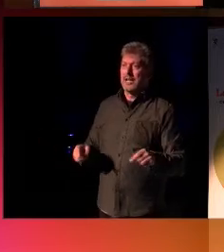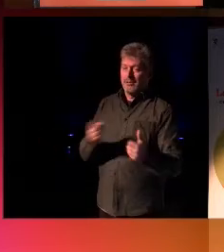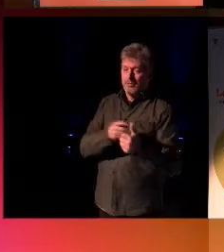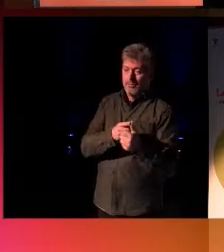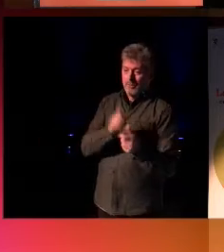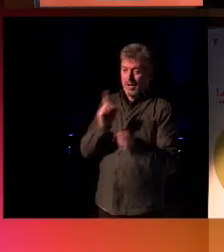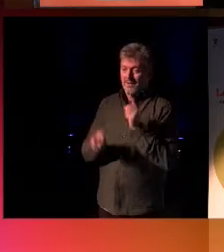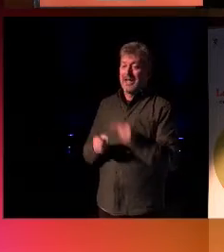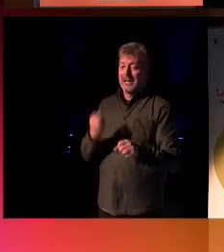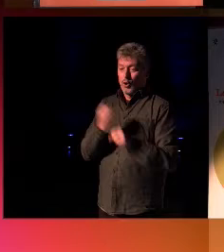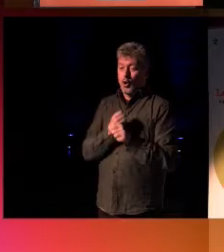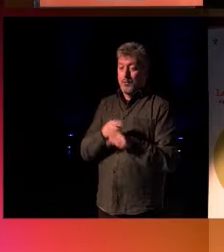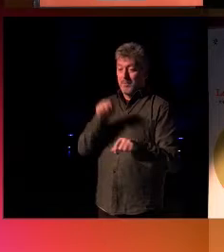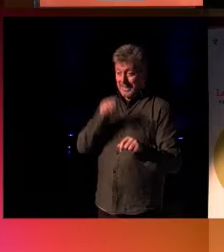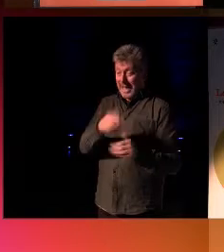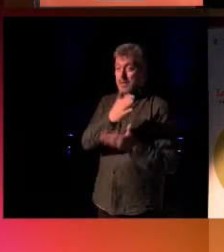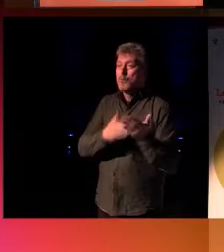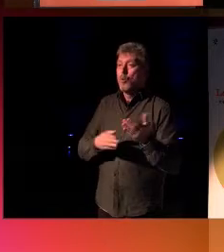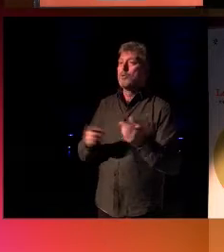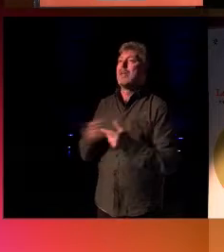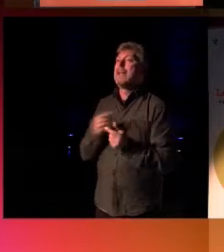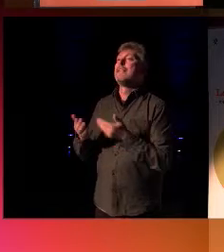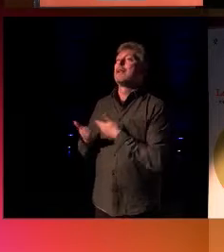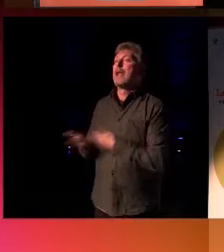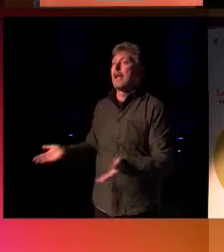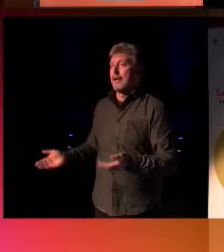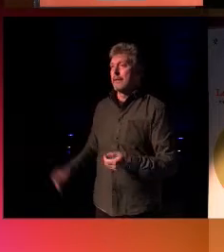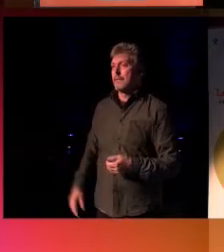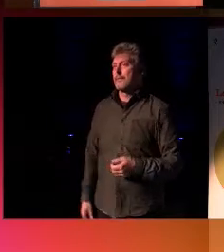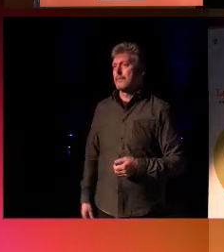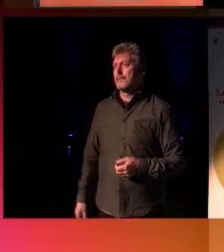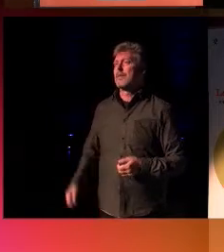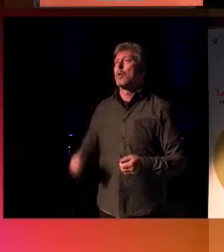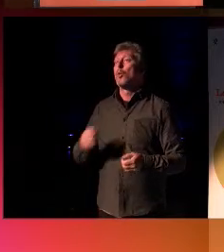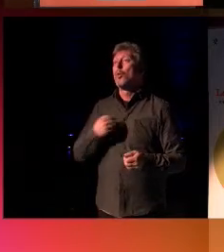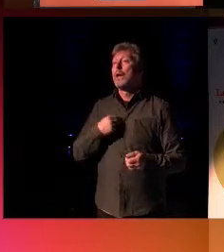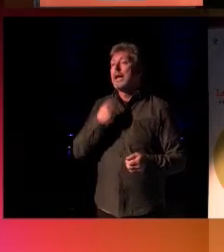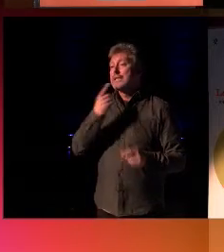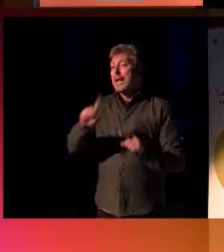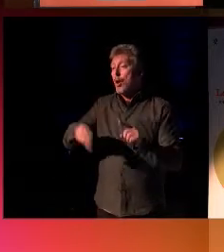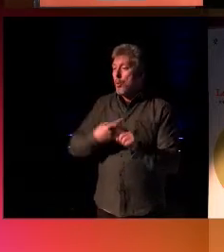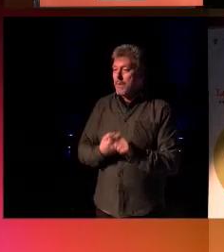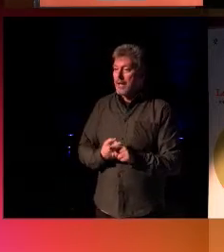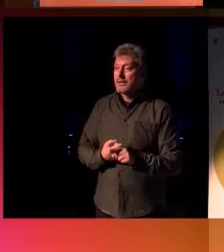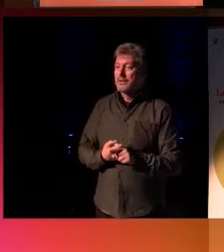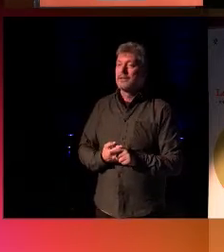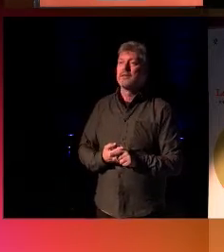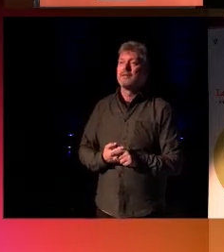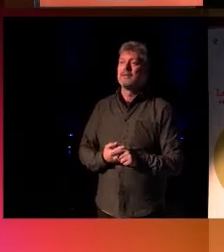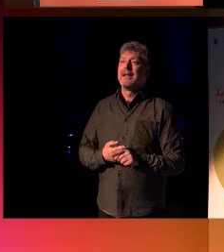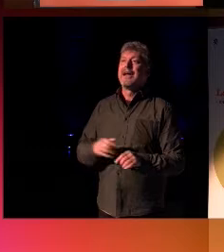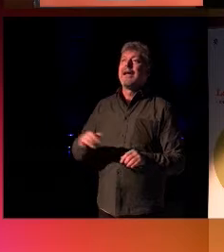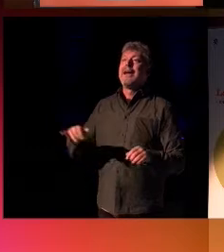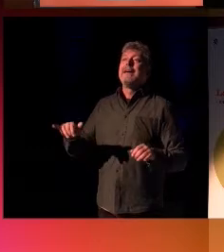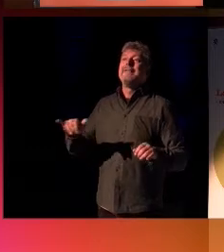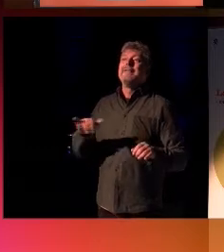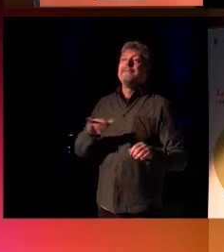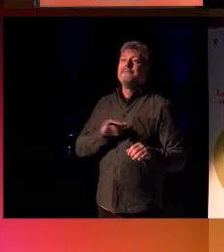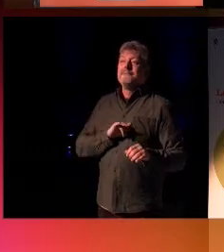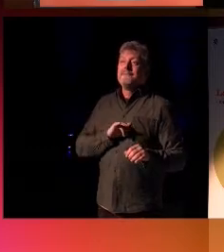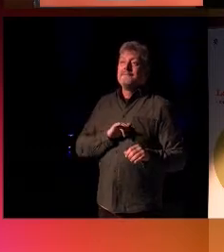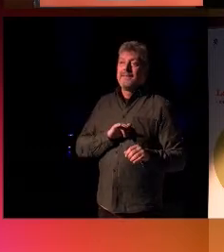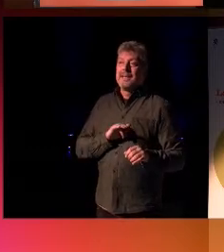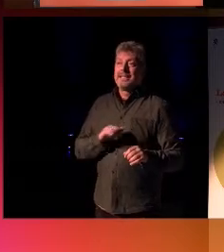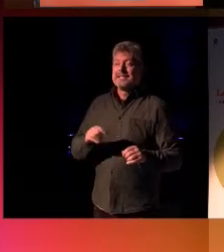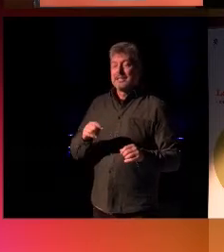velger å jobbe på denne måten eller ikke. Og jeg understreker dette at man er ikke en god fagperson i norsk helsetjeneste i